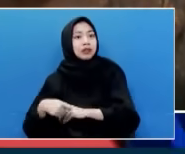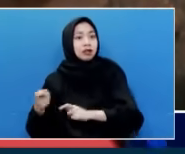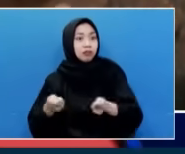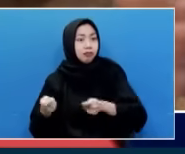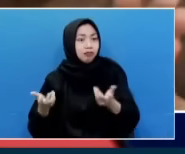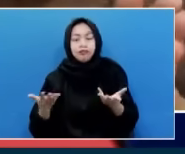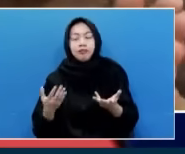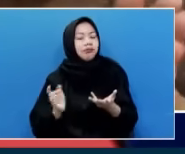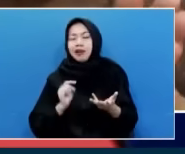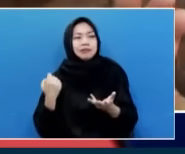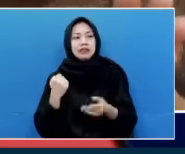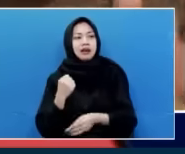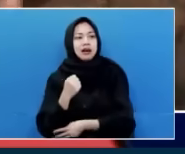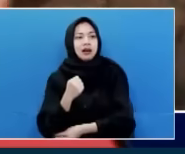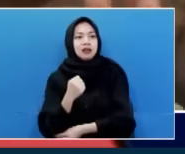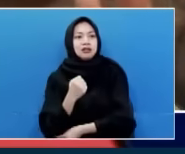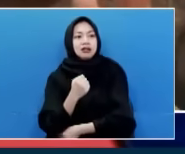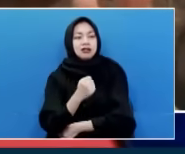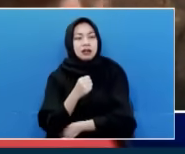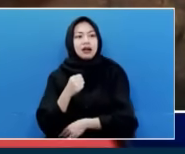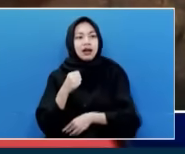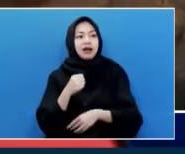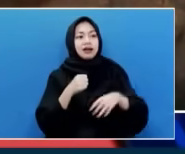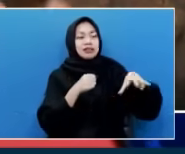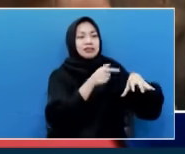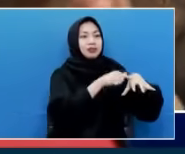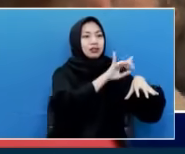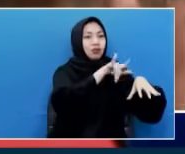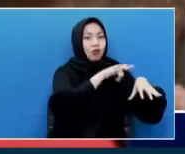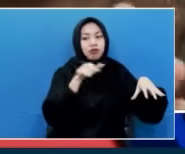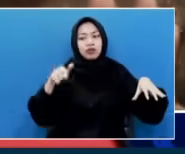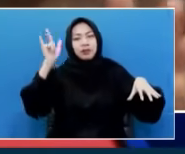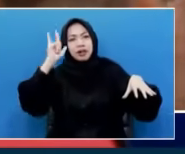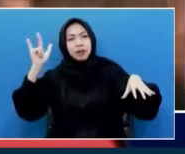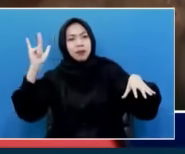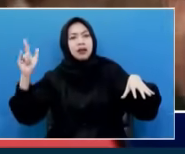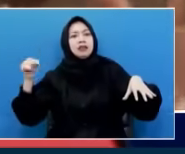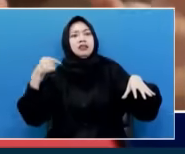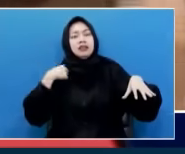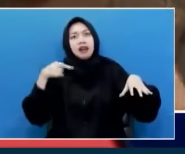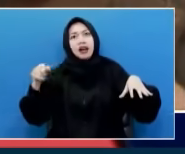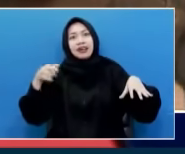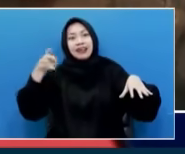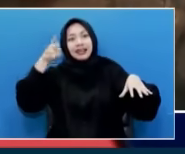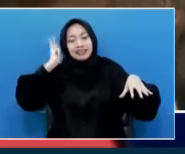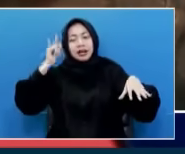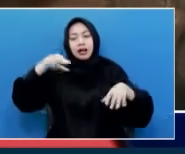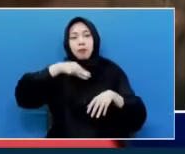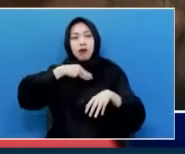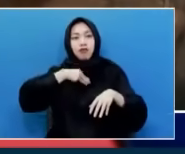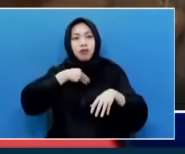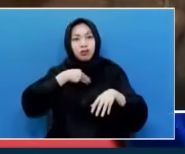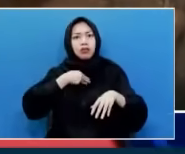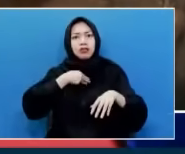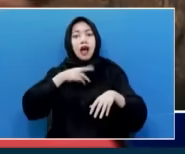ya bedanya PDIP dan Jokowi kenapa enggak dari awal ya Iya berjaraknya Ganjar Mahfud dari Jokowi